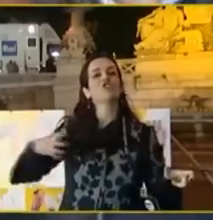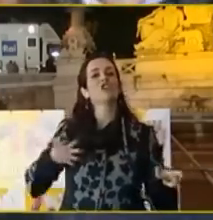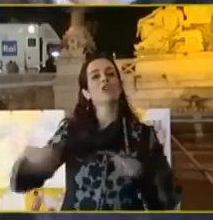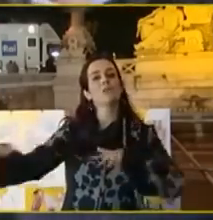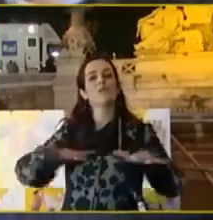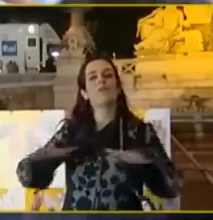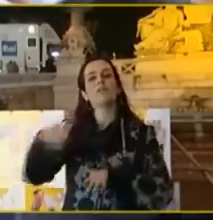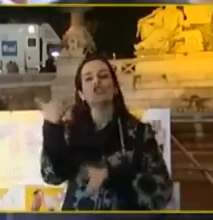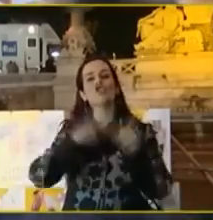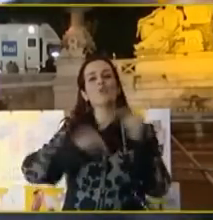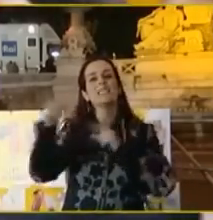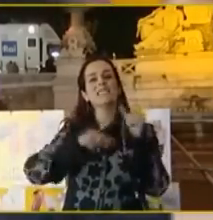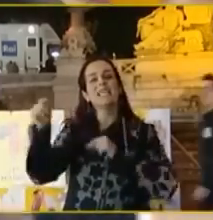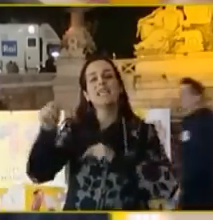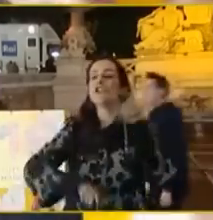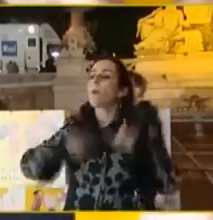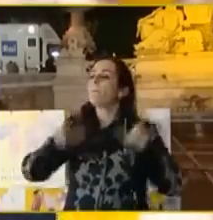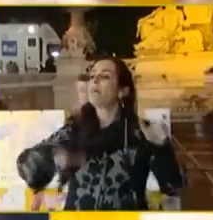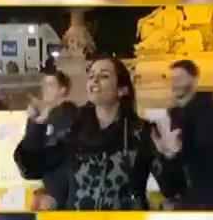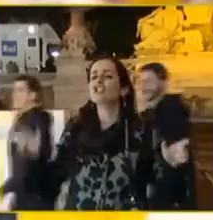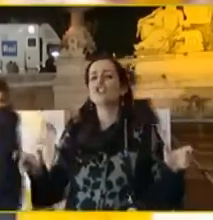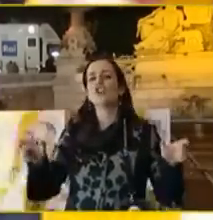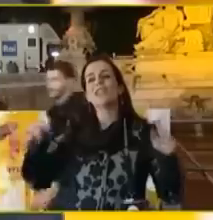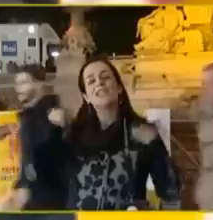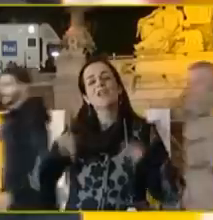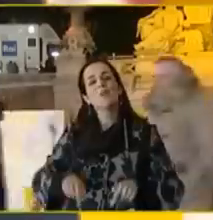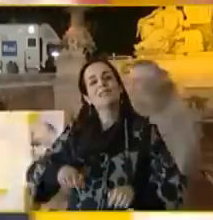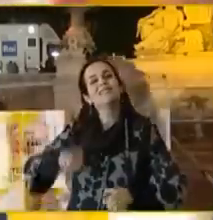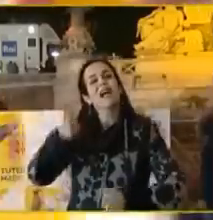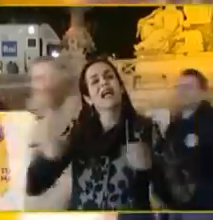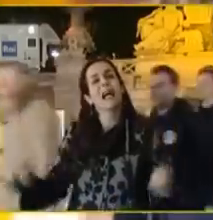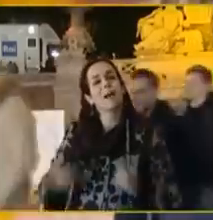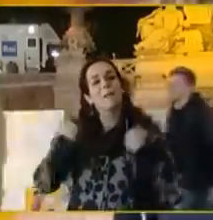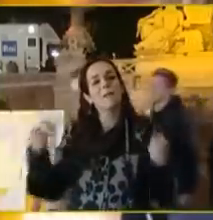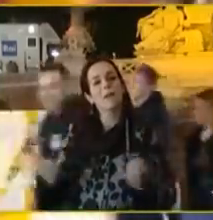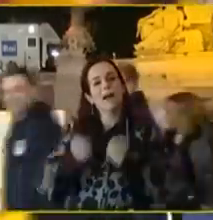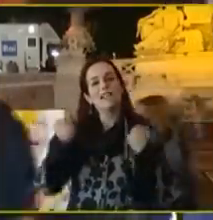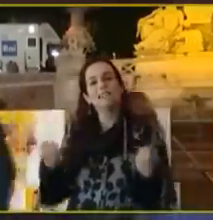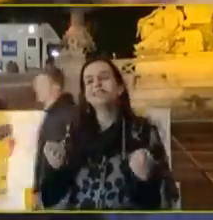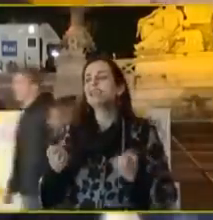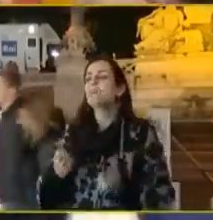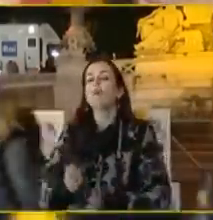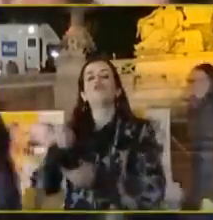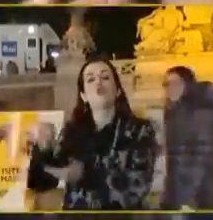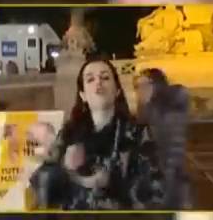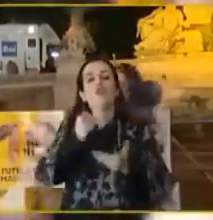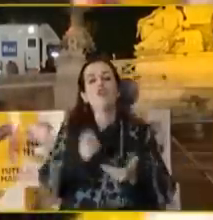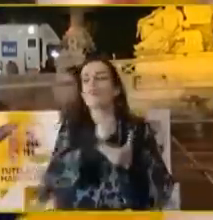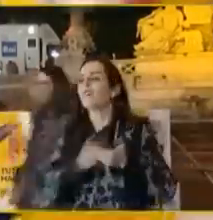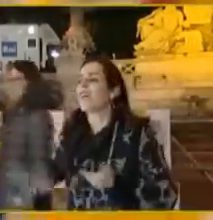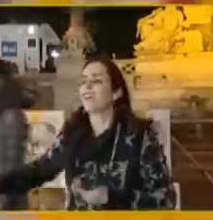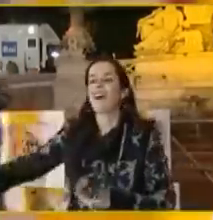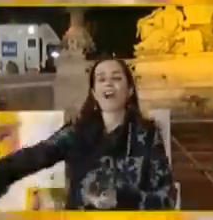5 Stelle, cioè coloro che in questa campagna hanno raccolto più fondi in giro per l'Italia